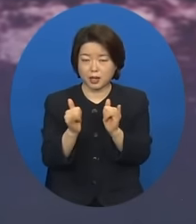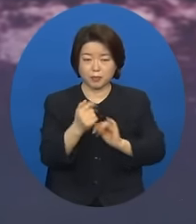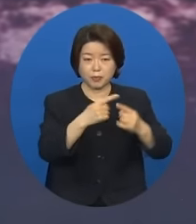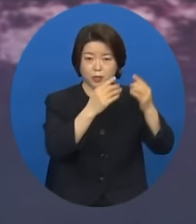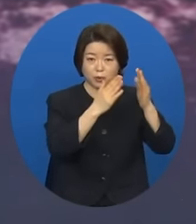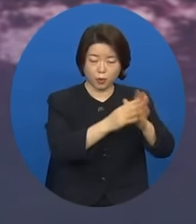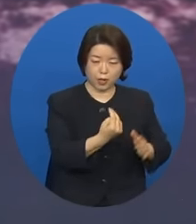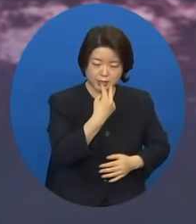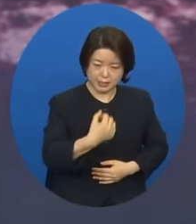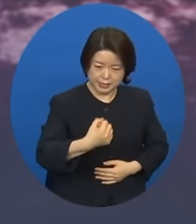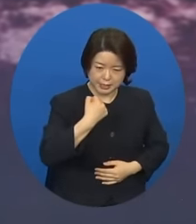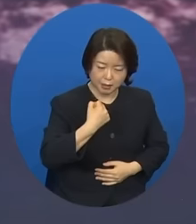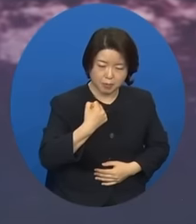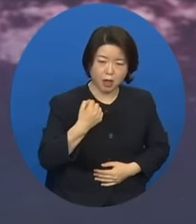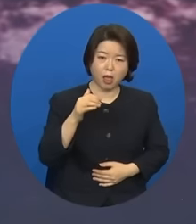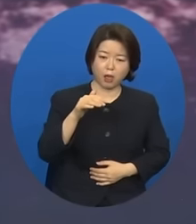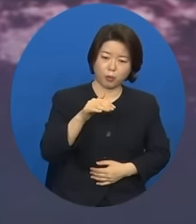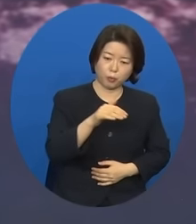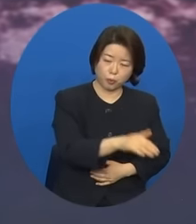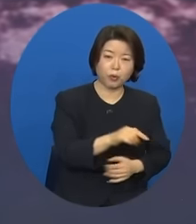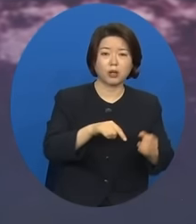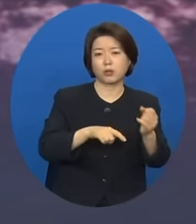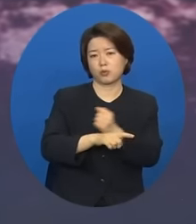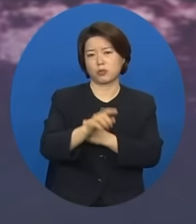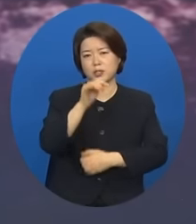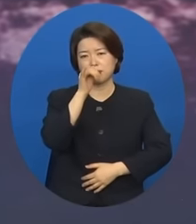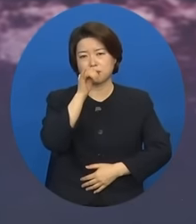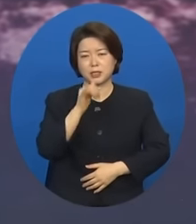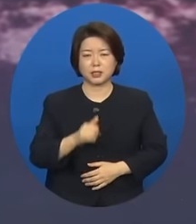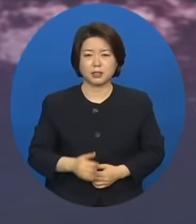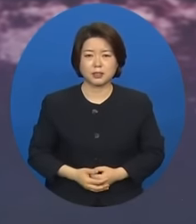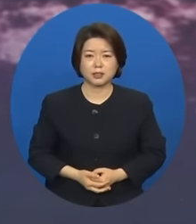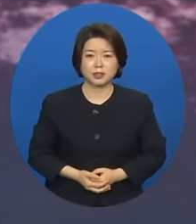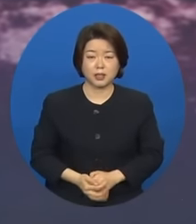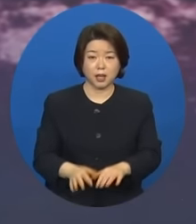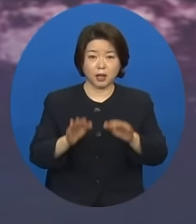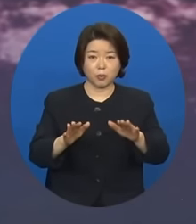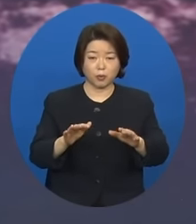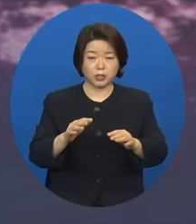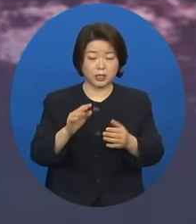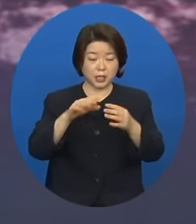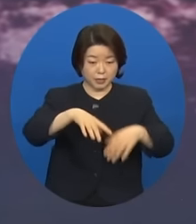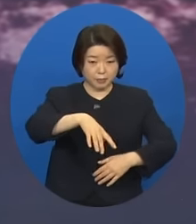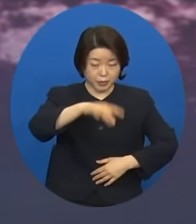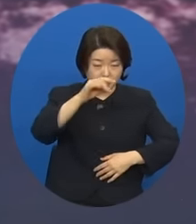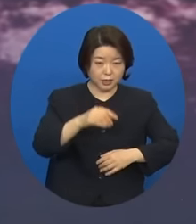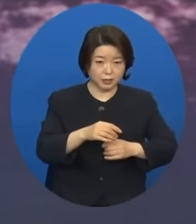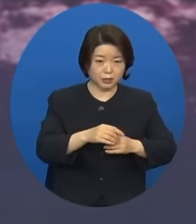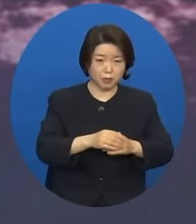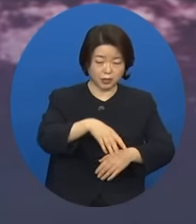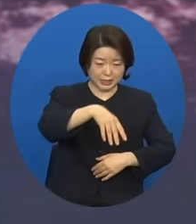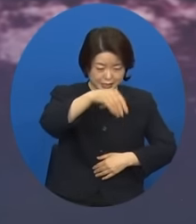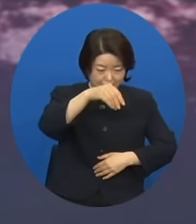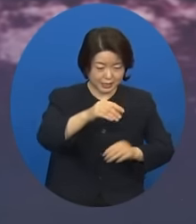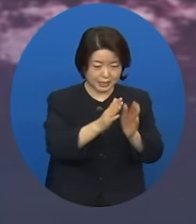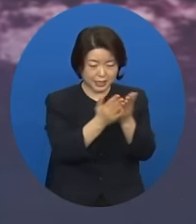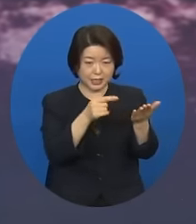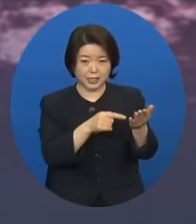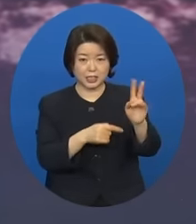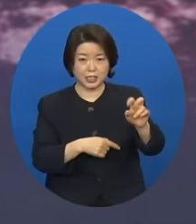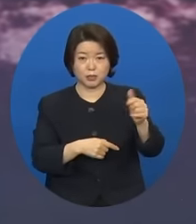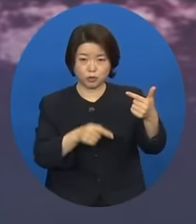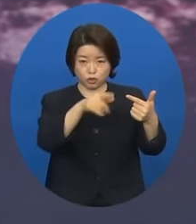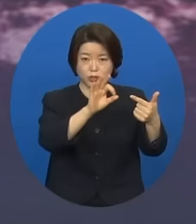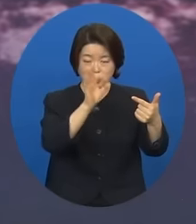생명력을 잃는 이유가 있다는 겁니다 자 오늘이 창세기 26장을 바탕으로 제가 참